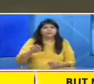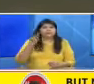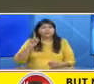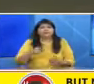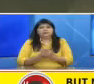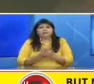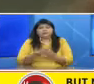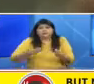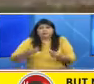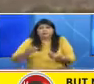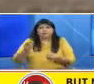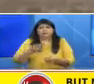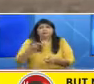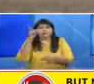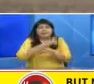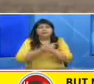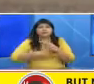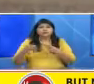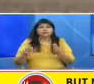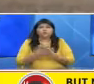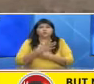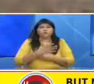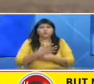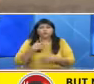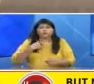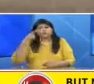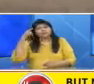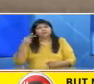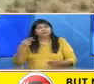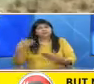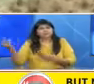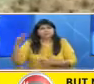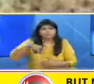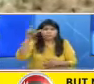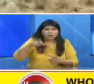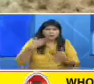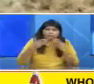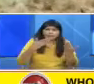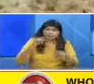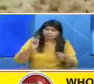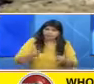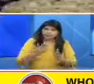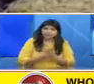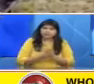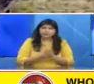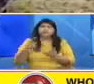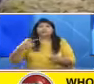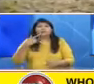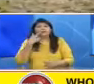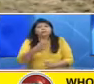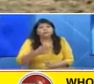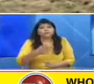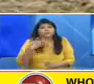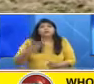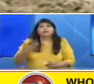लेकिन इन दिनों एक नया अनुभव आ रहा है। जो भी मिलता है, जहाँ भी बात करने का मौका मिलता है, वे वाइल्ड